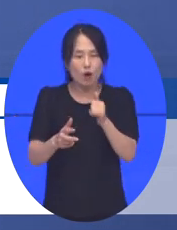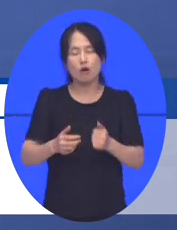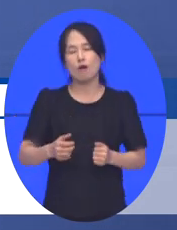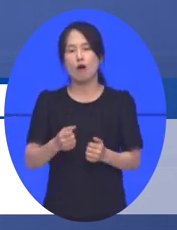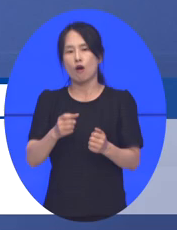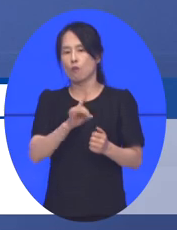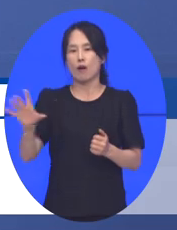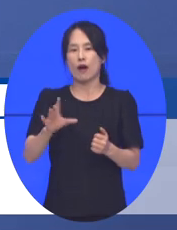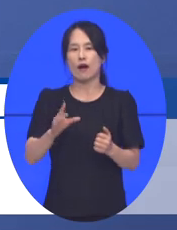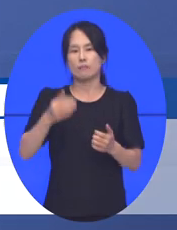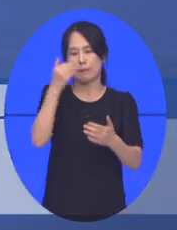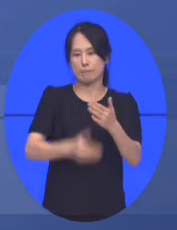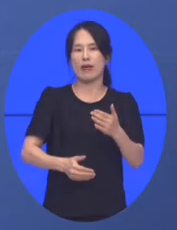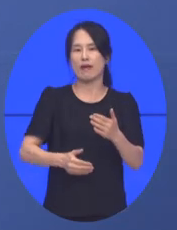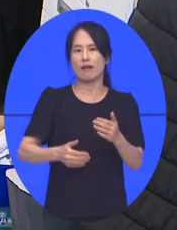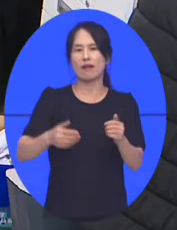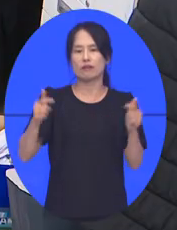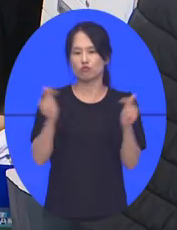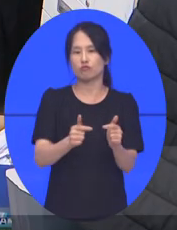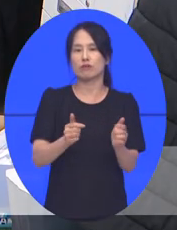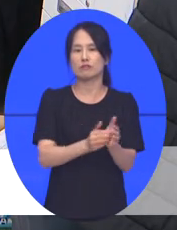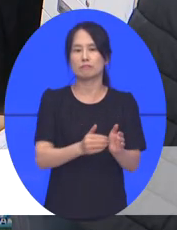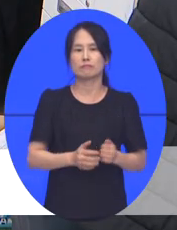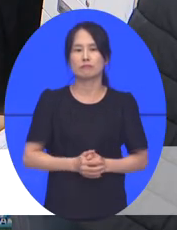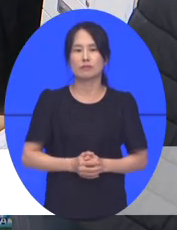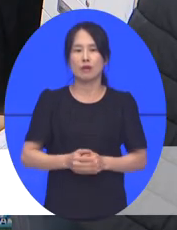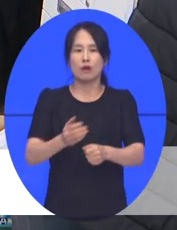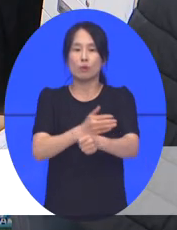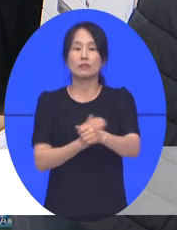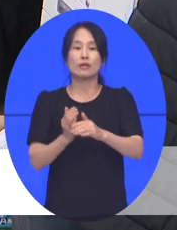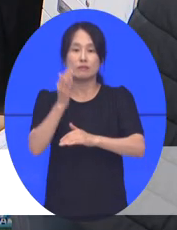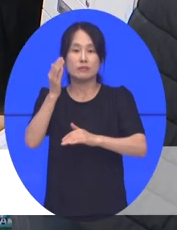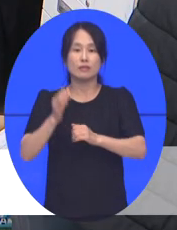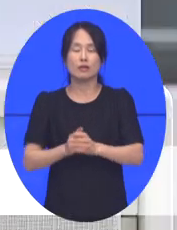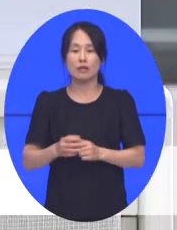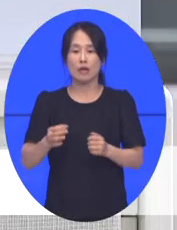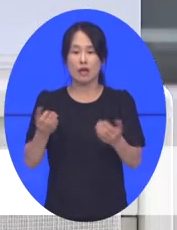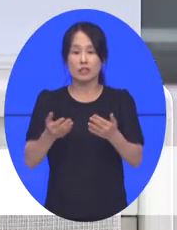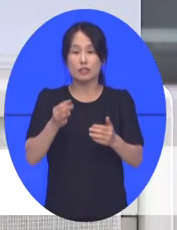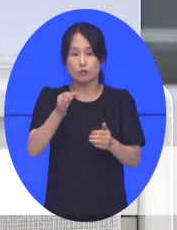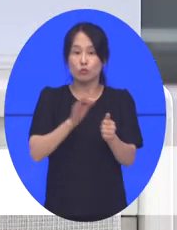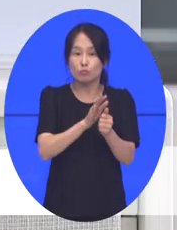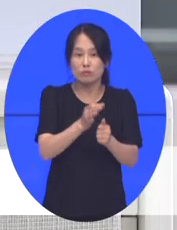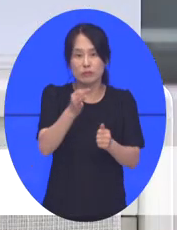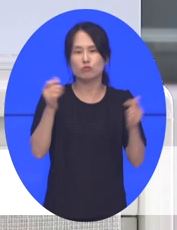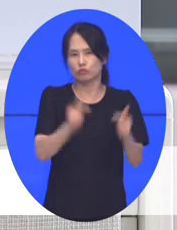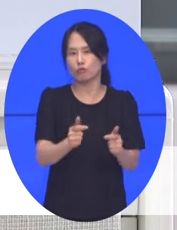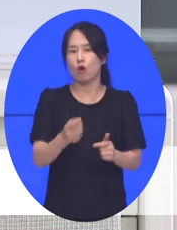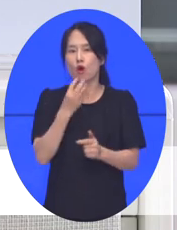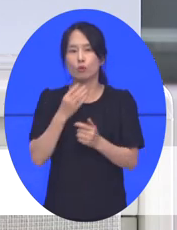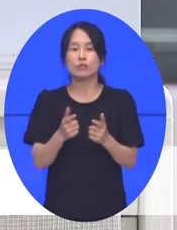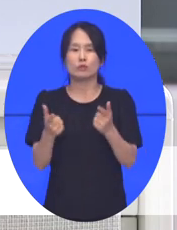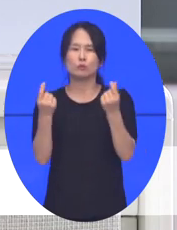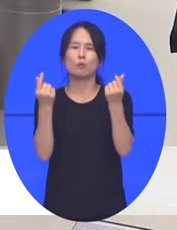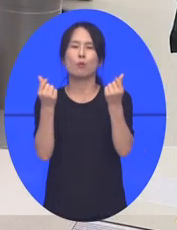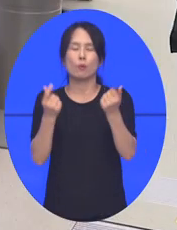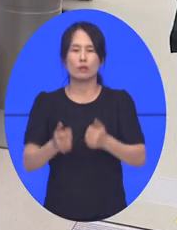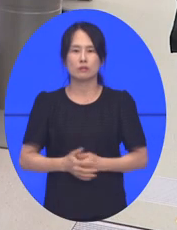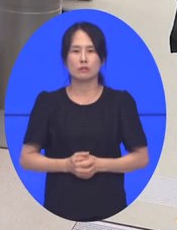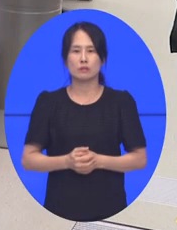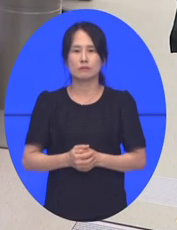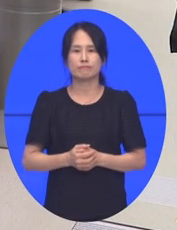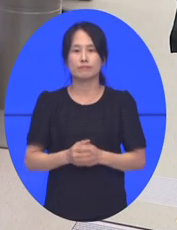사업은 과감하게 삭감했습니다 과장급 이상의 업무 추진비도 줄였습니다 도지사도 예외는 아닙니다